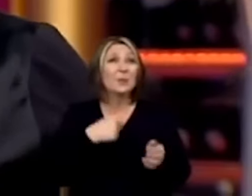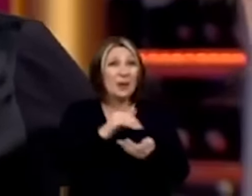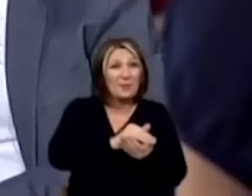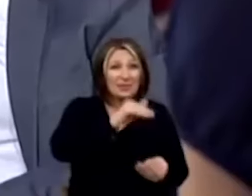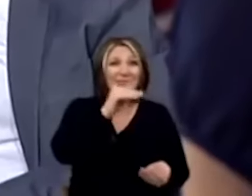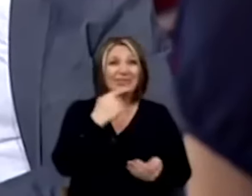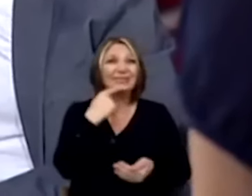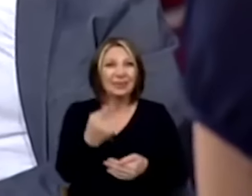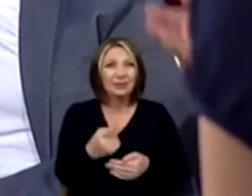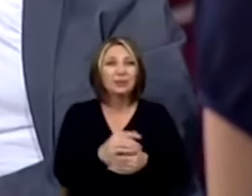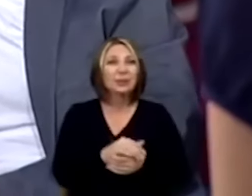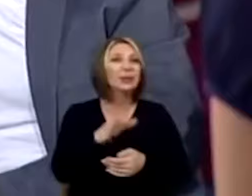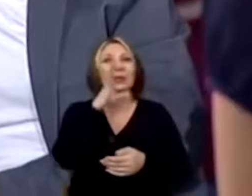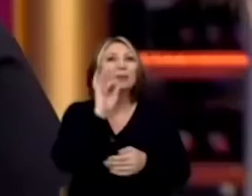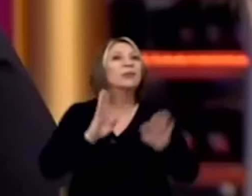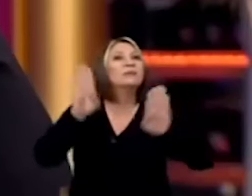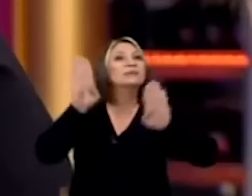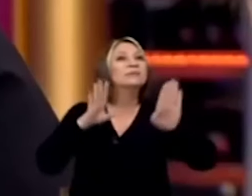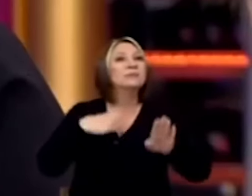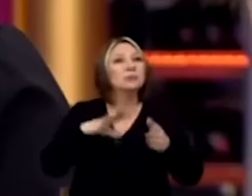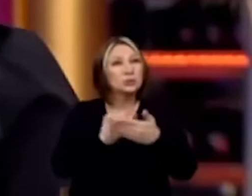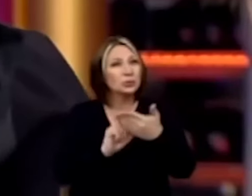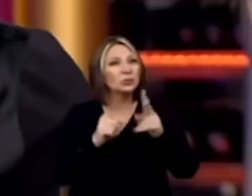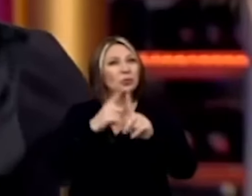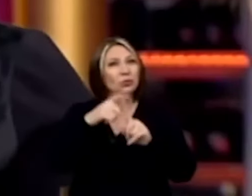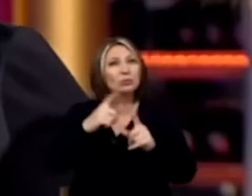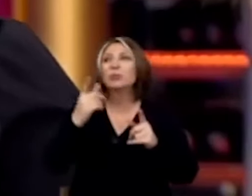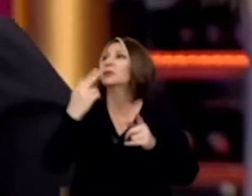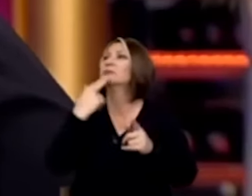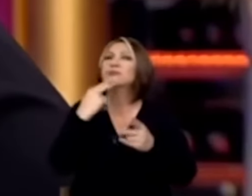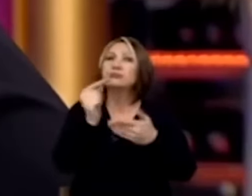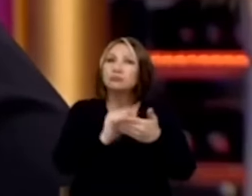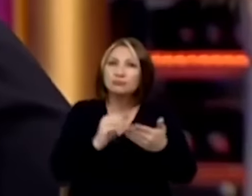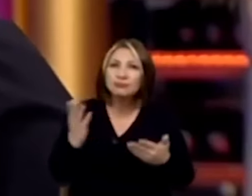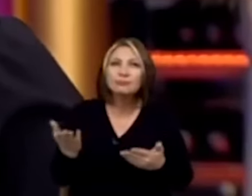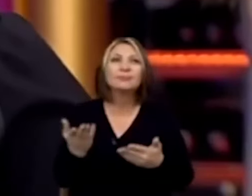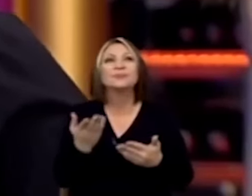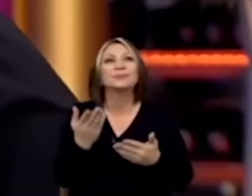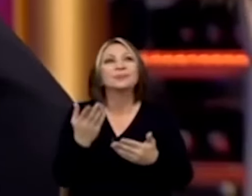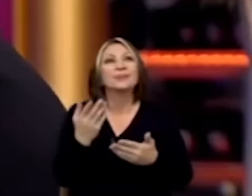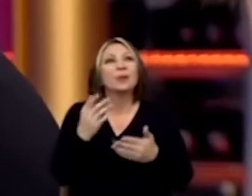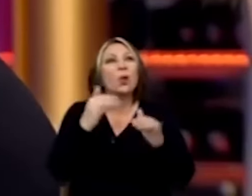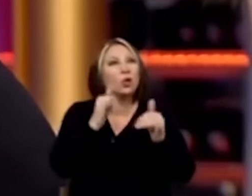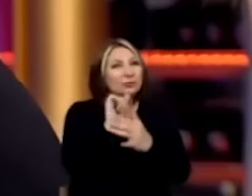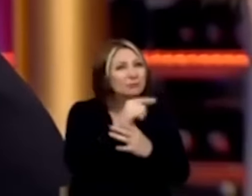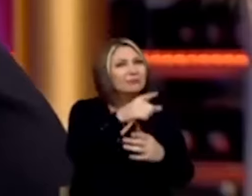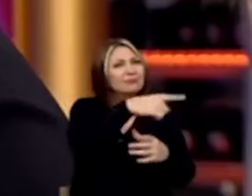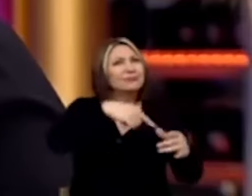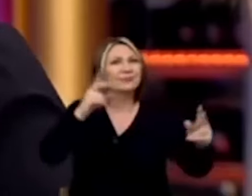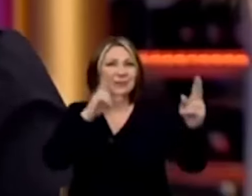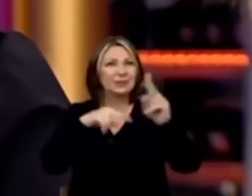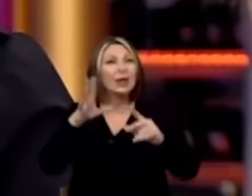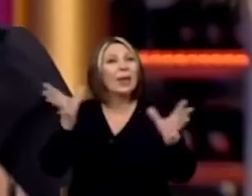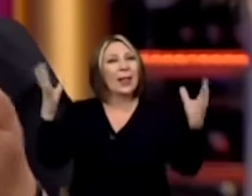para biriksin dedim. Sonra kimler katılıyor dedik. Not aldık. Senaristimiz. Ondan sonra işte oyuncularımız katıldılar.